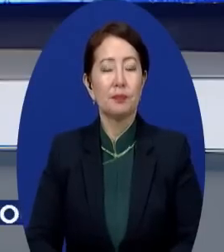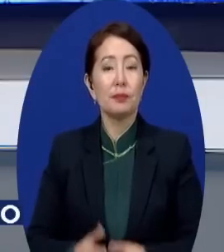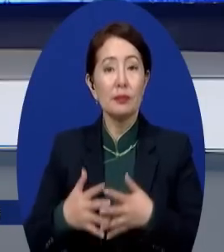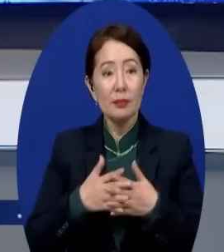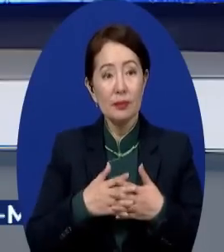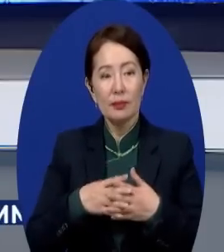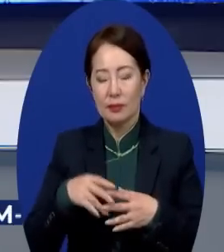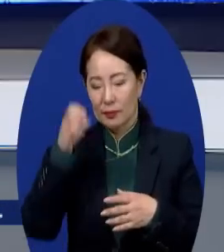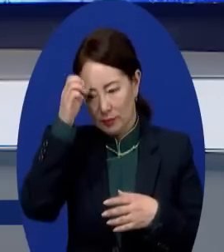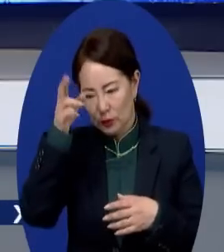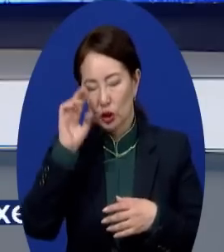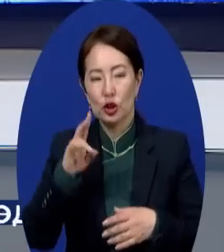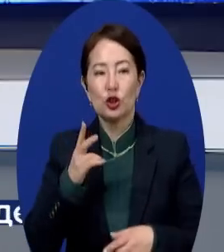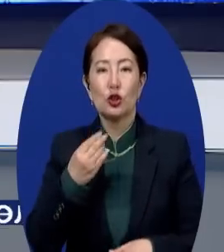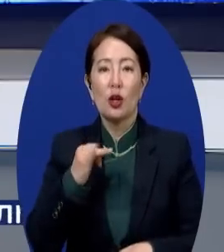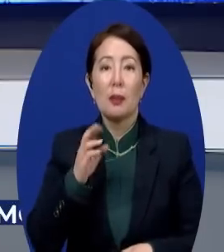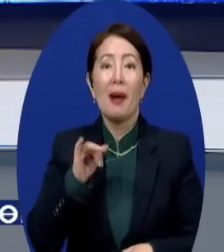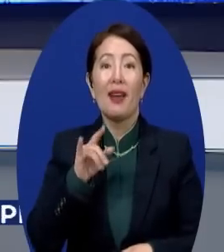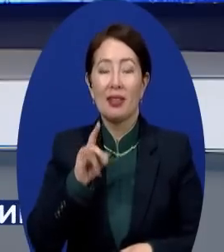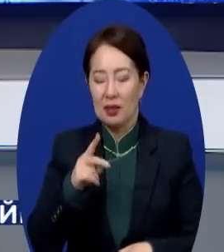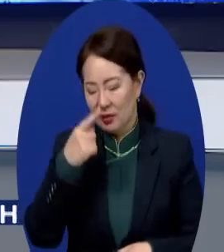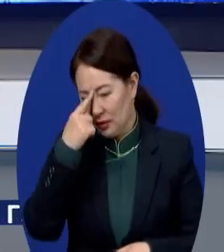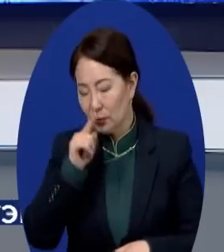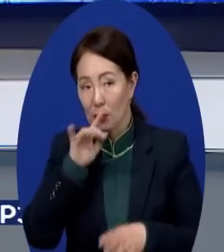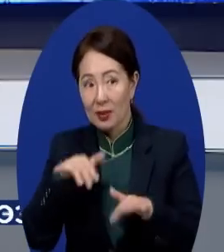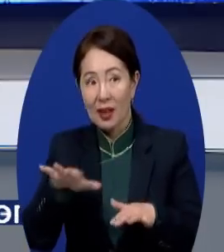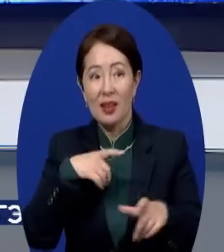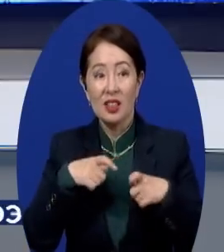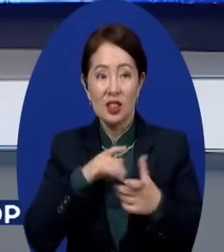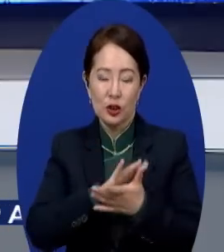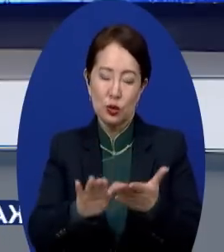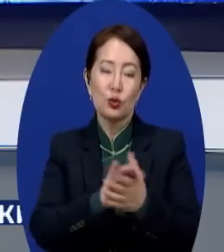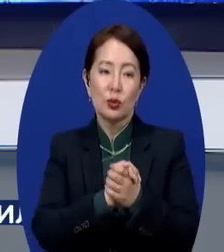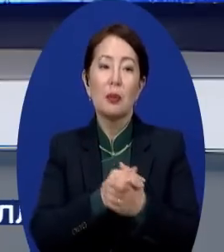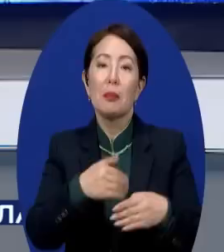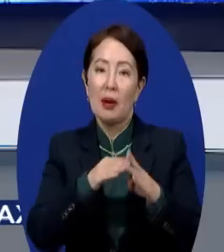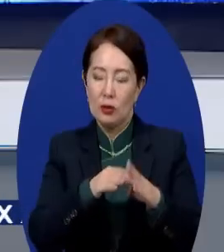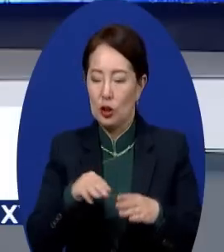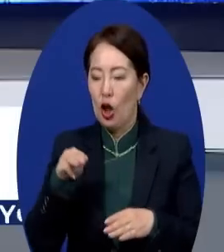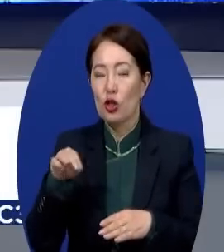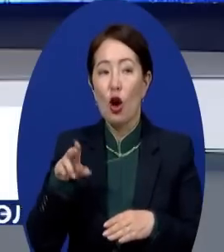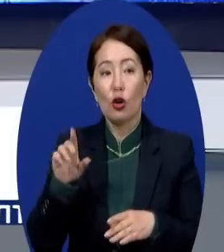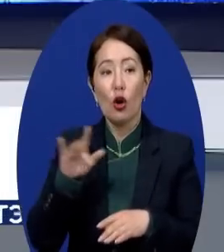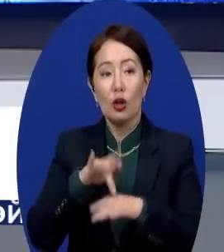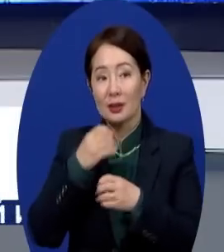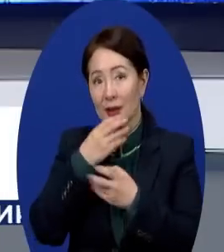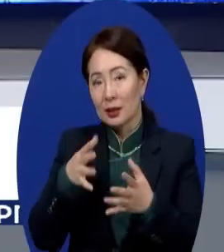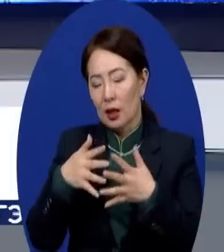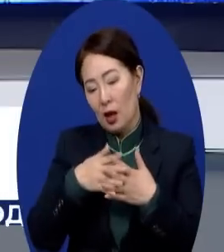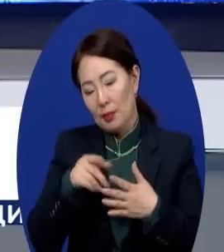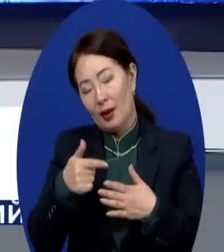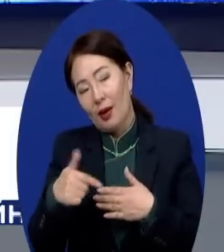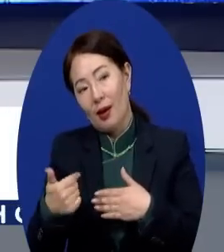Америкийн нэгдсэн улсын ерөнхийлөгч Жозеф Байден энэтхэг номхон талаан эдийн засгийн шин түншлэл байгуулж байгаагаа Токио хотоос сарллаа. Америкаас гадна